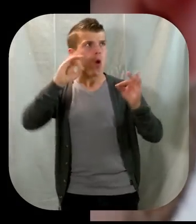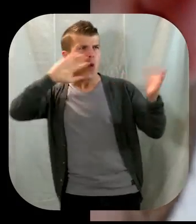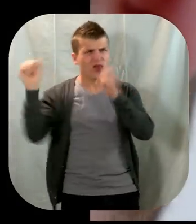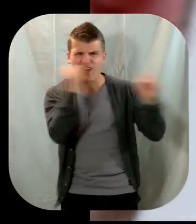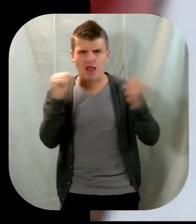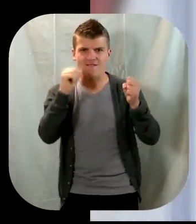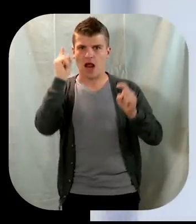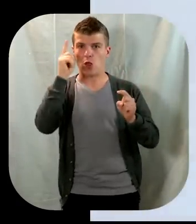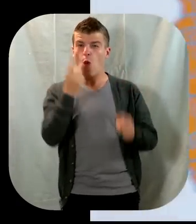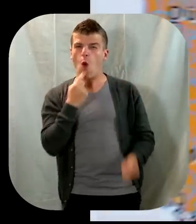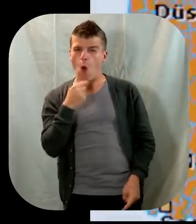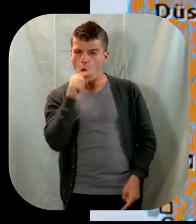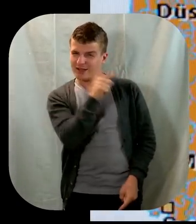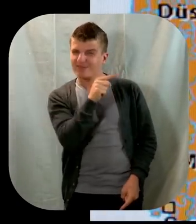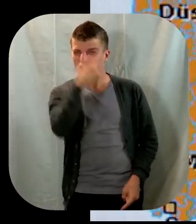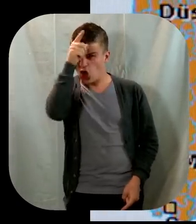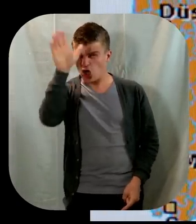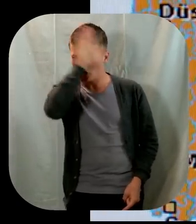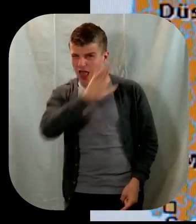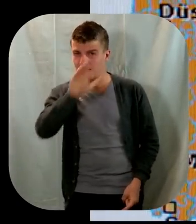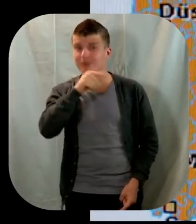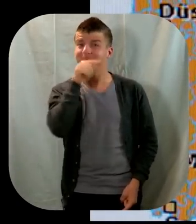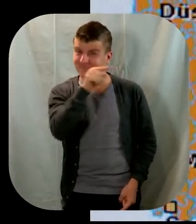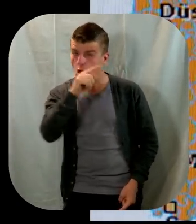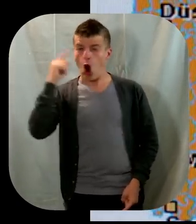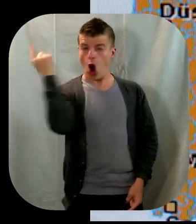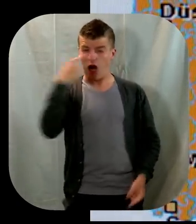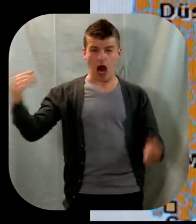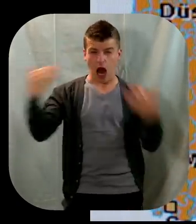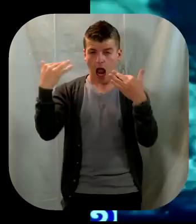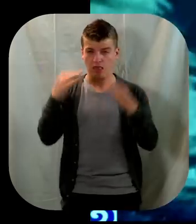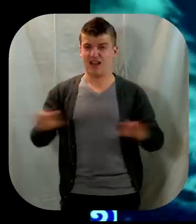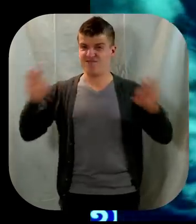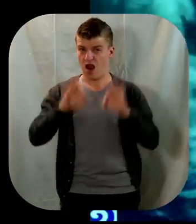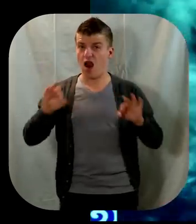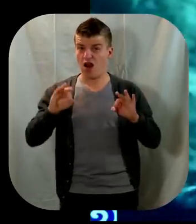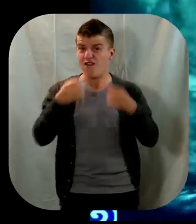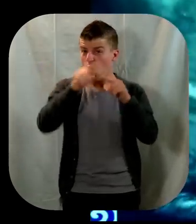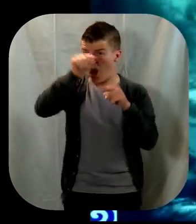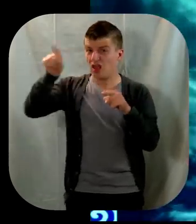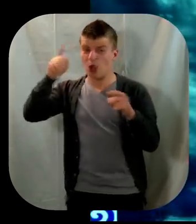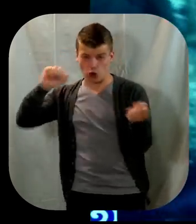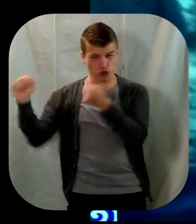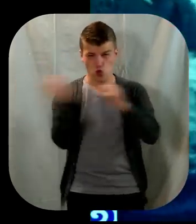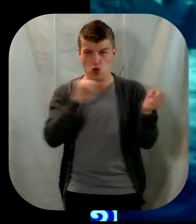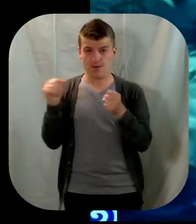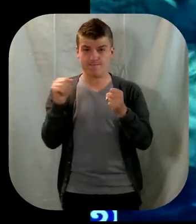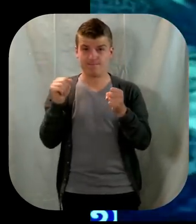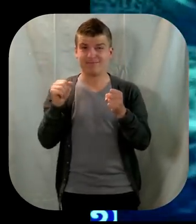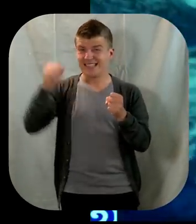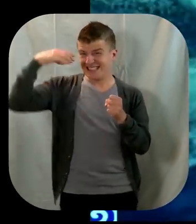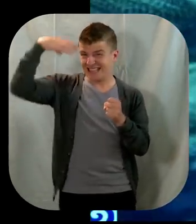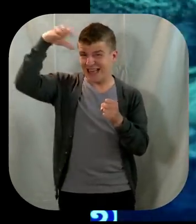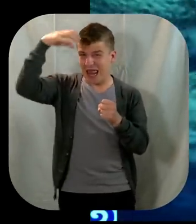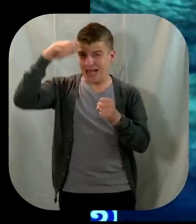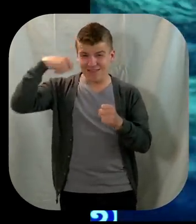Rot ist der größte Teil von Deutschland. Da ist Orkan-Gefahr. Aber auch anderswo kann es sehr stürmisch werden. Da auf dem Satellitenfilm ist